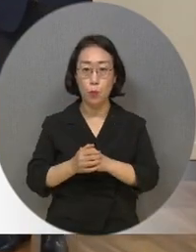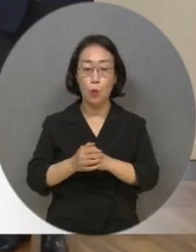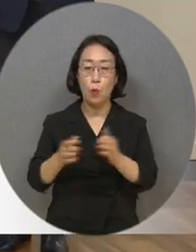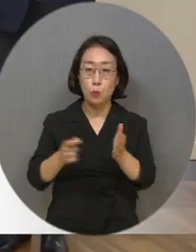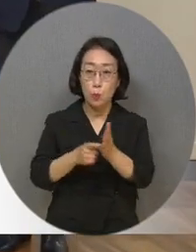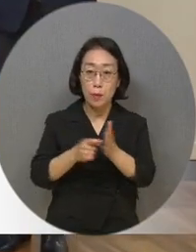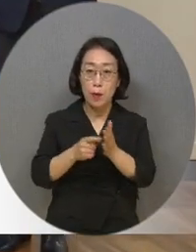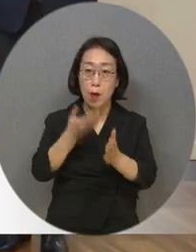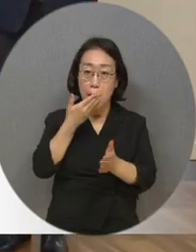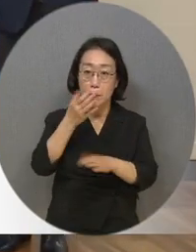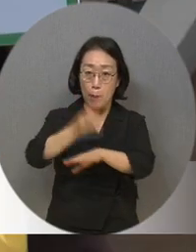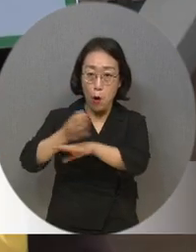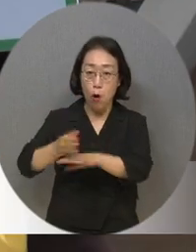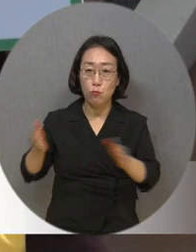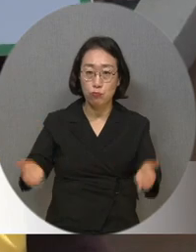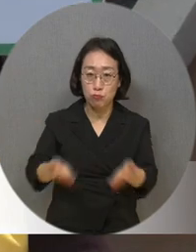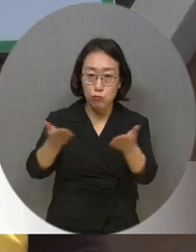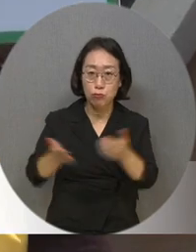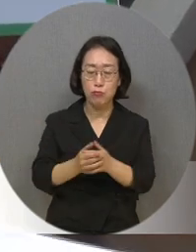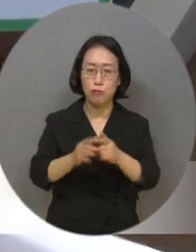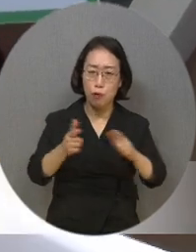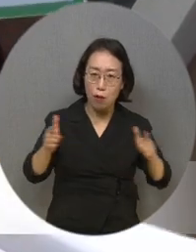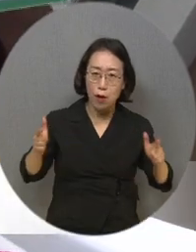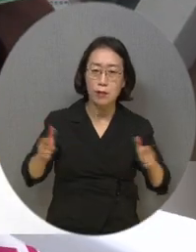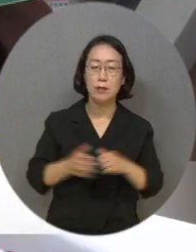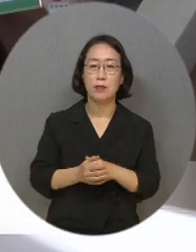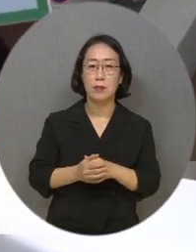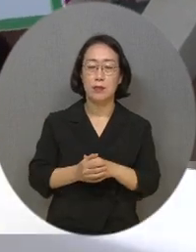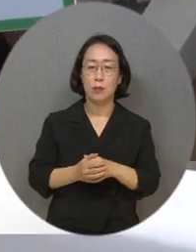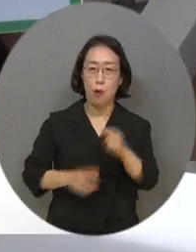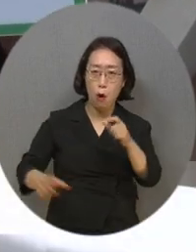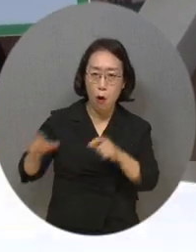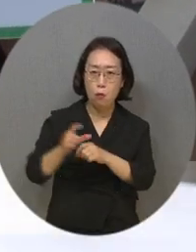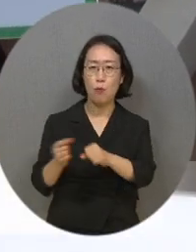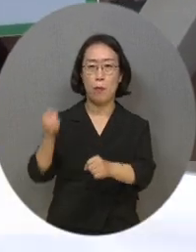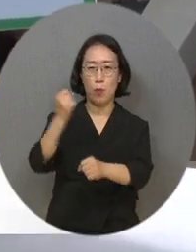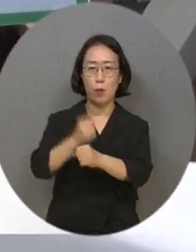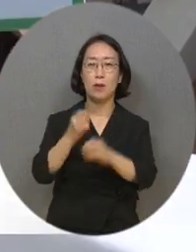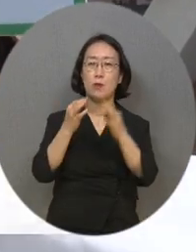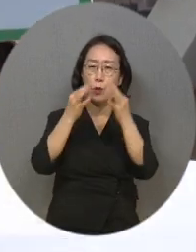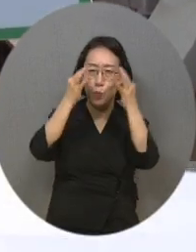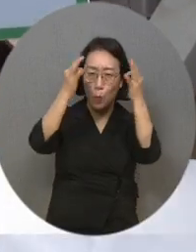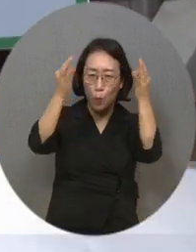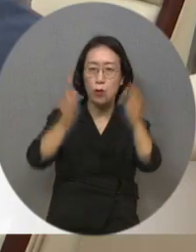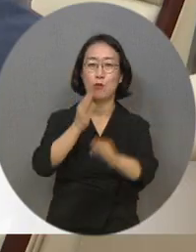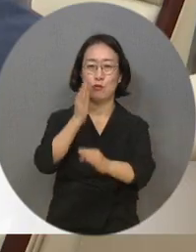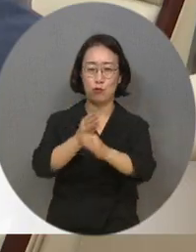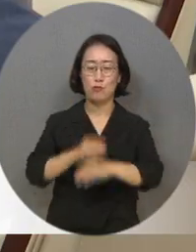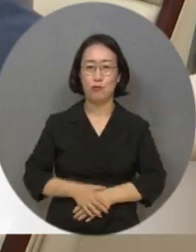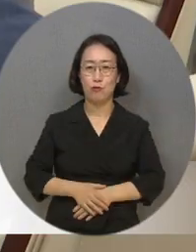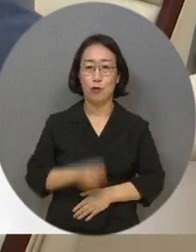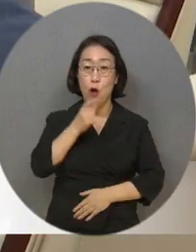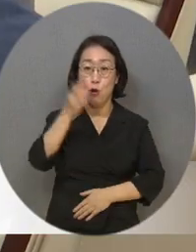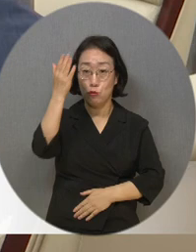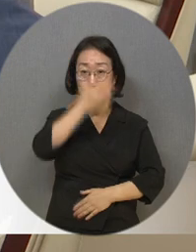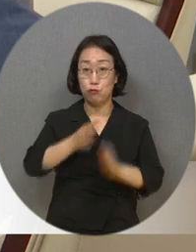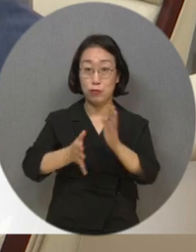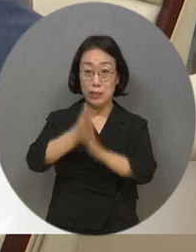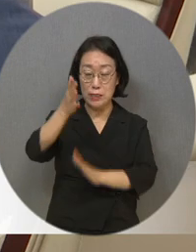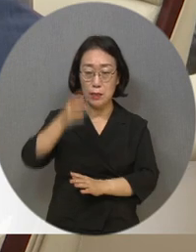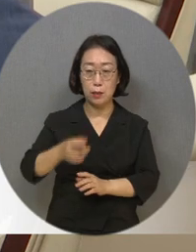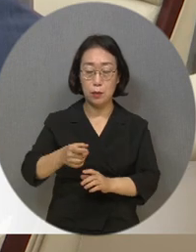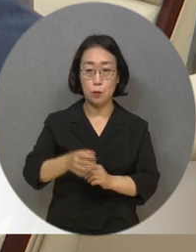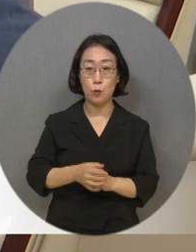촉진 업무 협약 체결 등 다방면에서 수산물 소비를 되살리기 위해 노력하고 있습니다. 여수시와